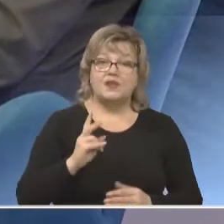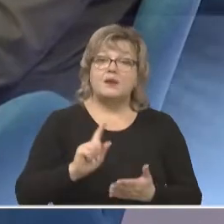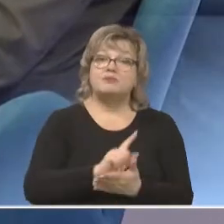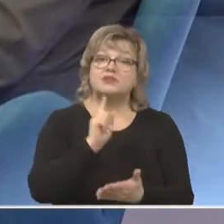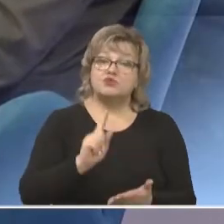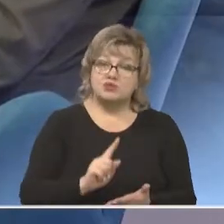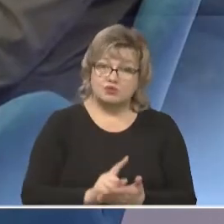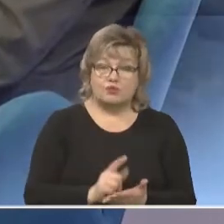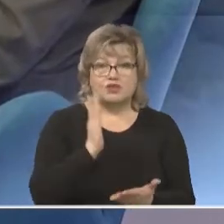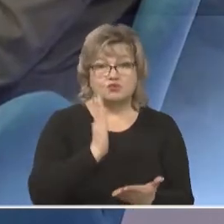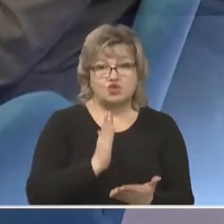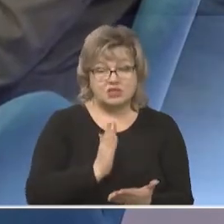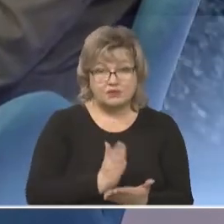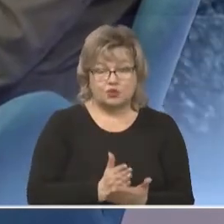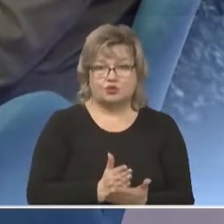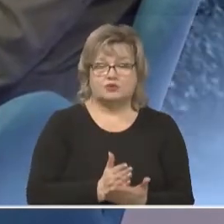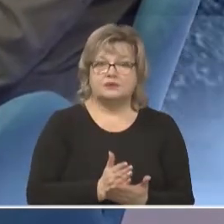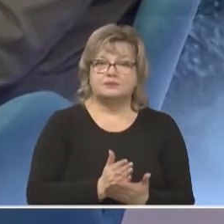безусловно, существуют и